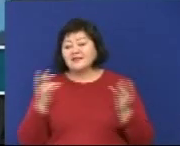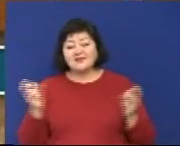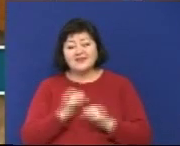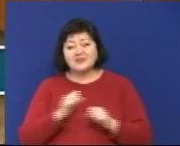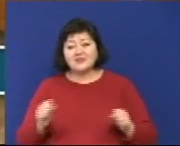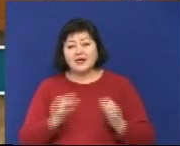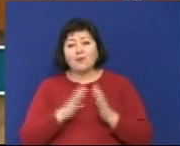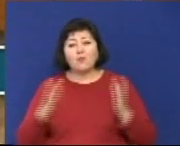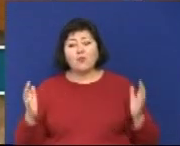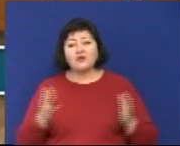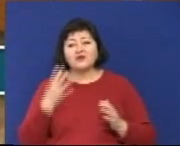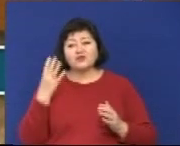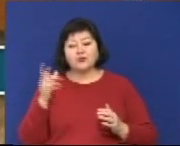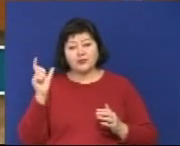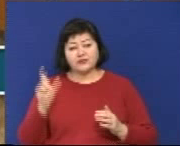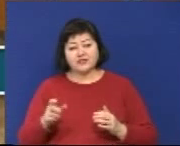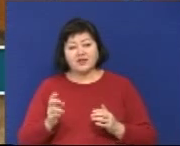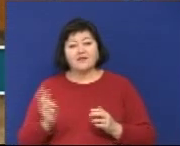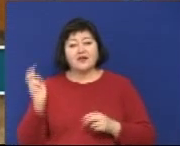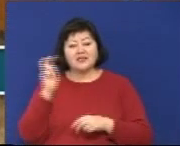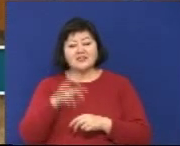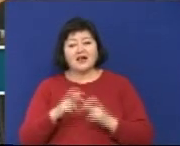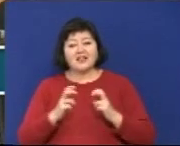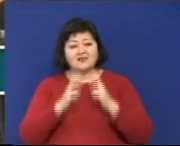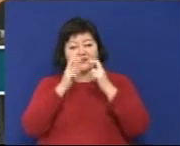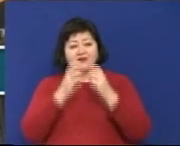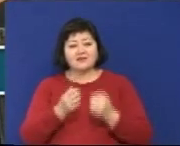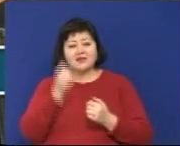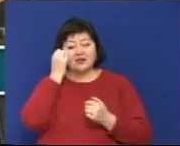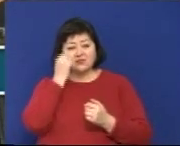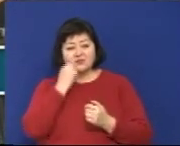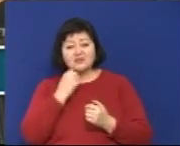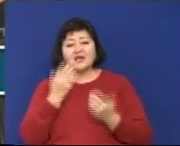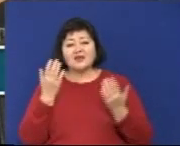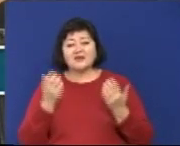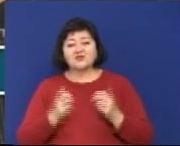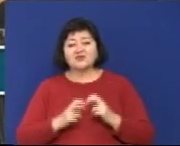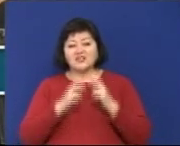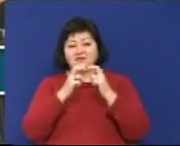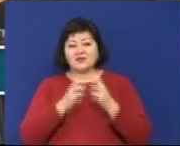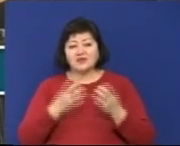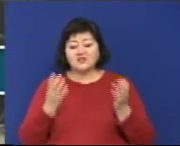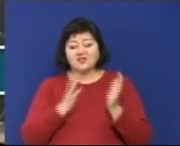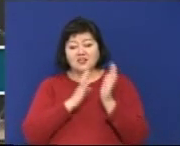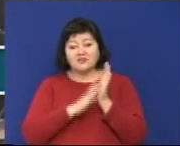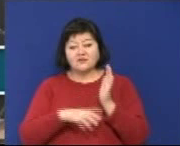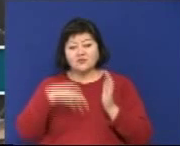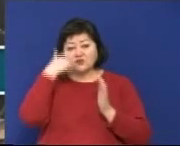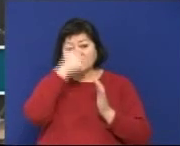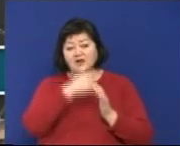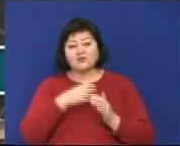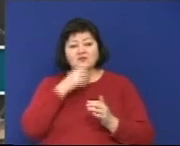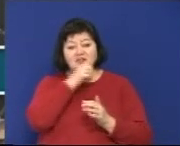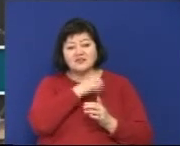правила. Однако то, что лифты уже выходят из строя из-за того, что устарели, факт вполне объяснимый. Кроме того, в 90-х годах многие лифты были